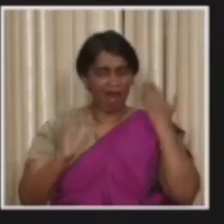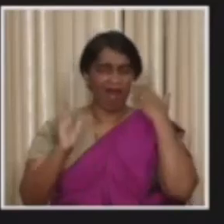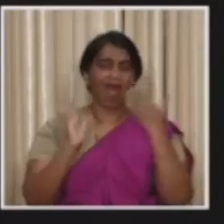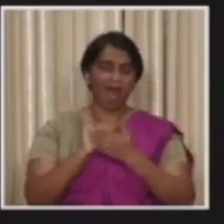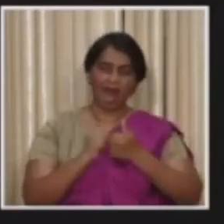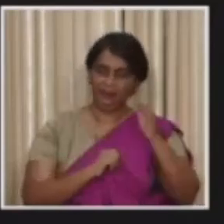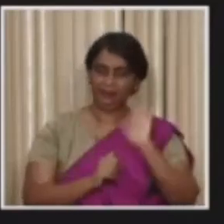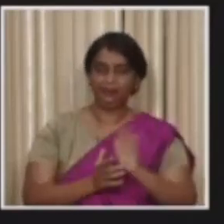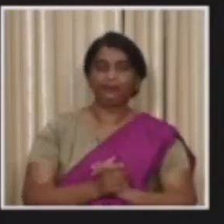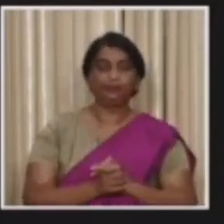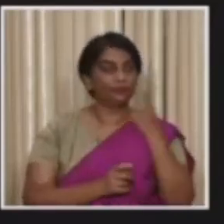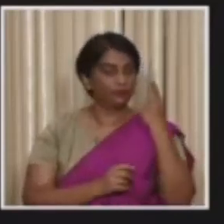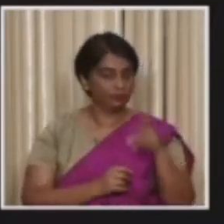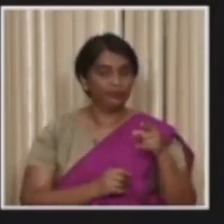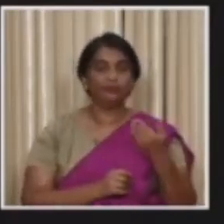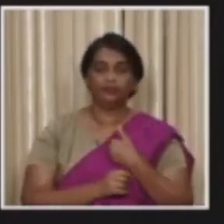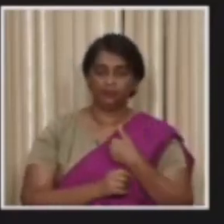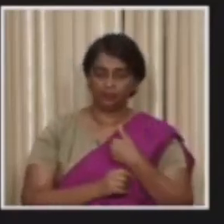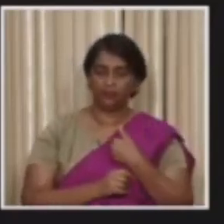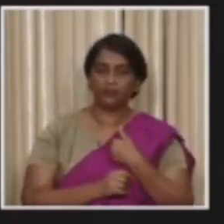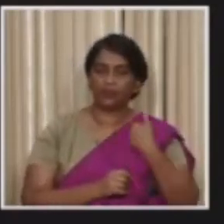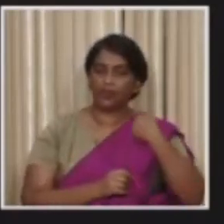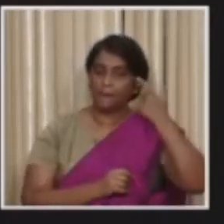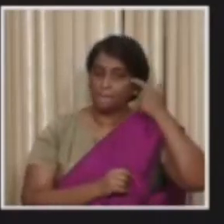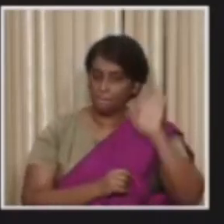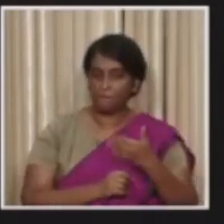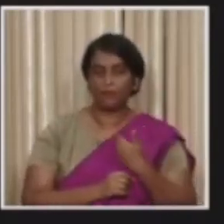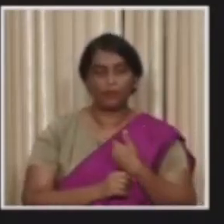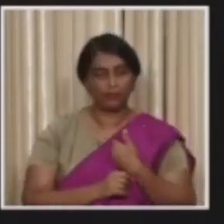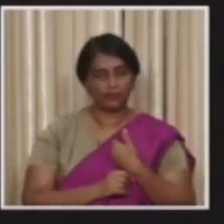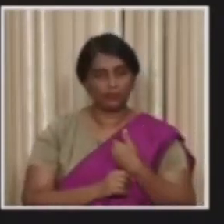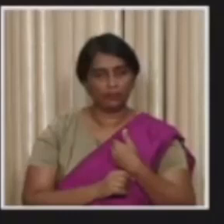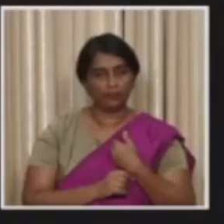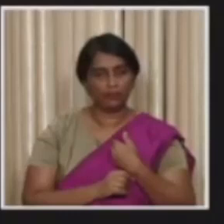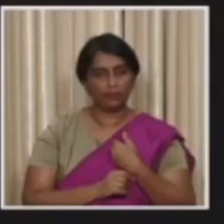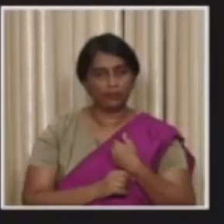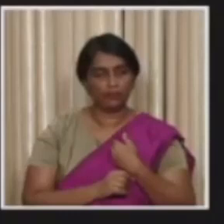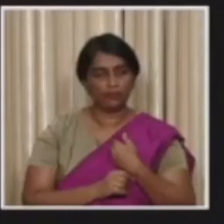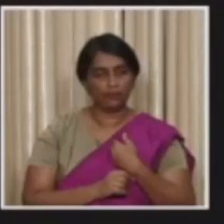රඳා පවතින්නේ. එම නිසා මම බලාපොරොත්තු වෙනවා මේ